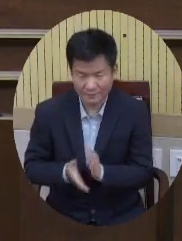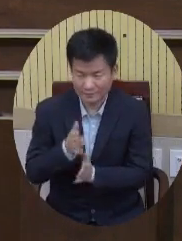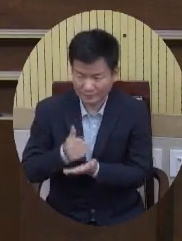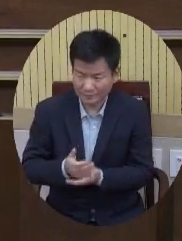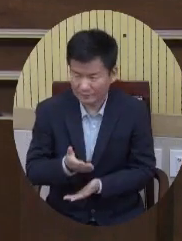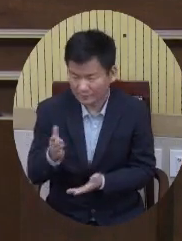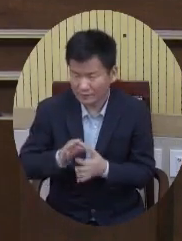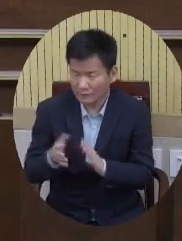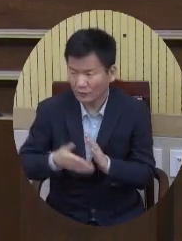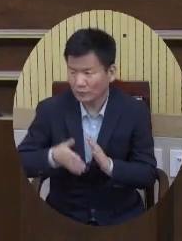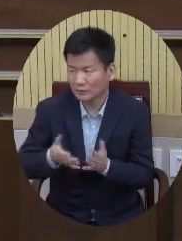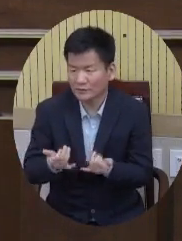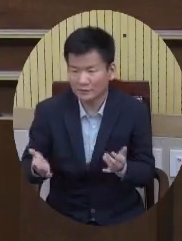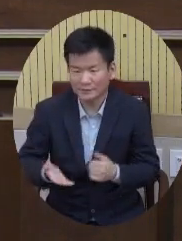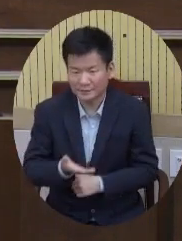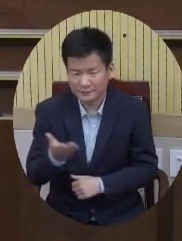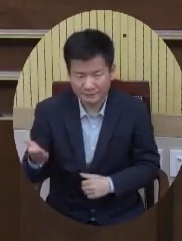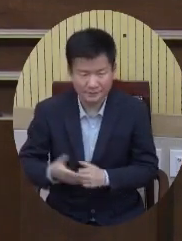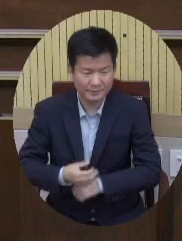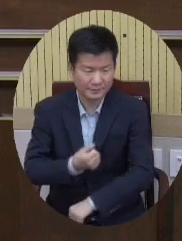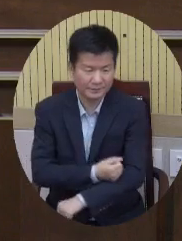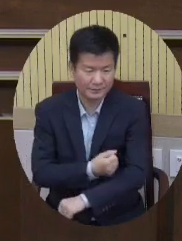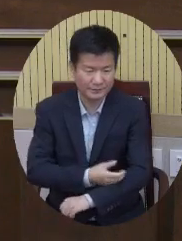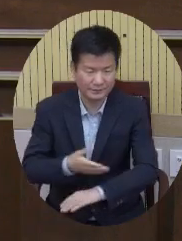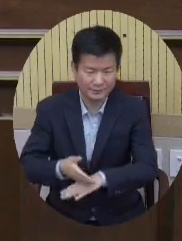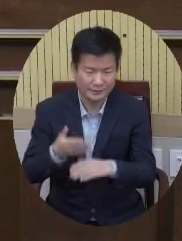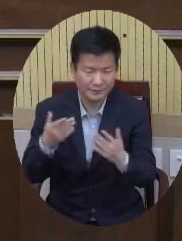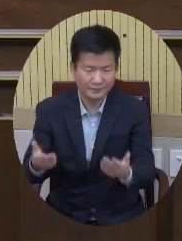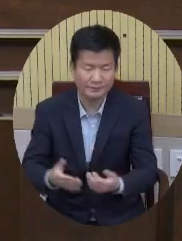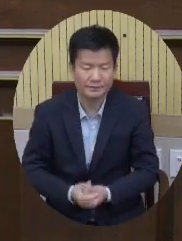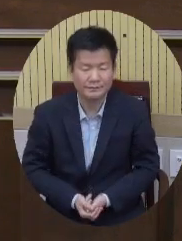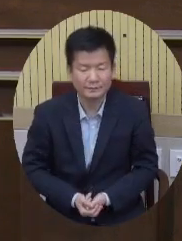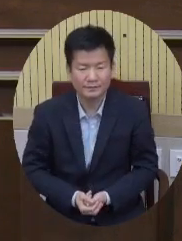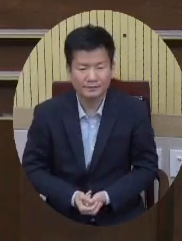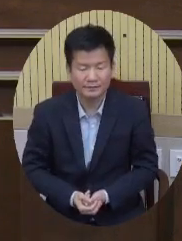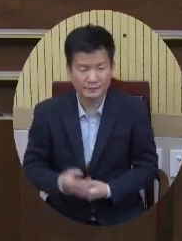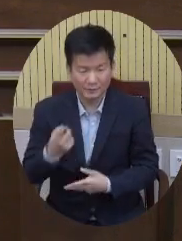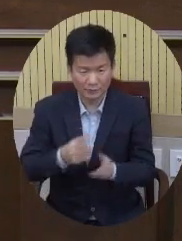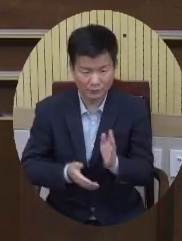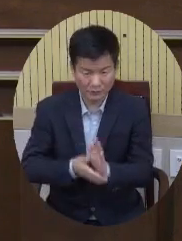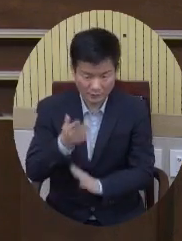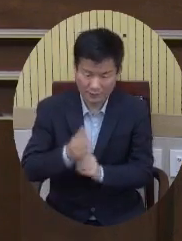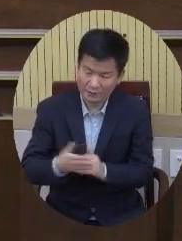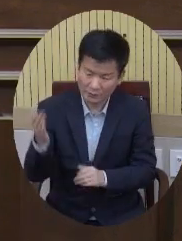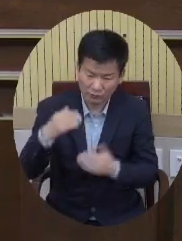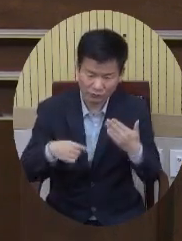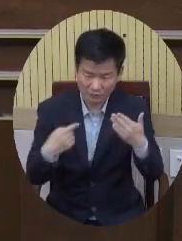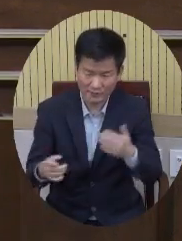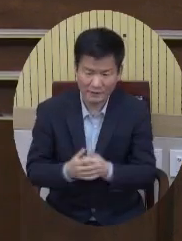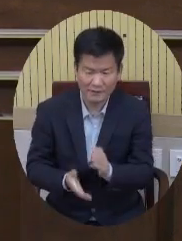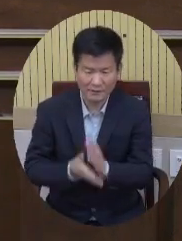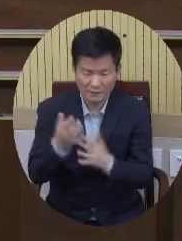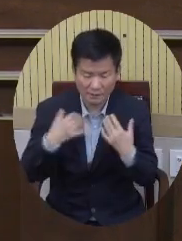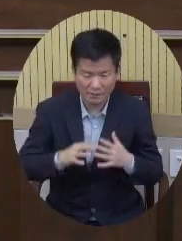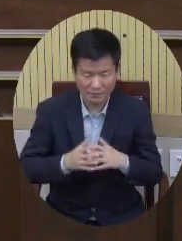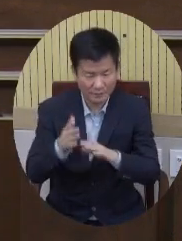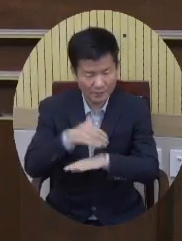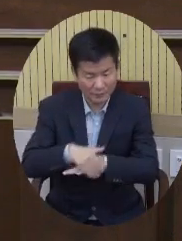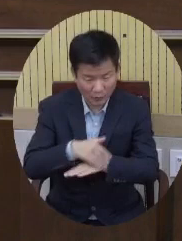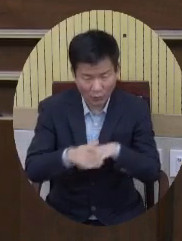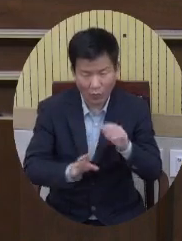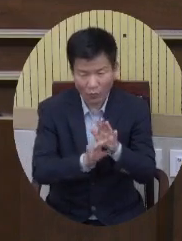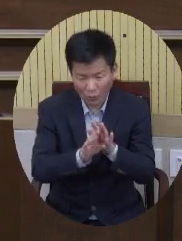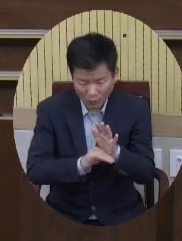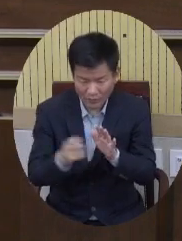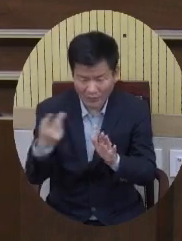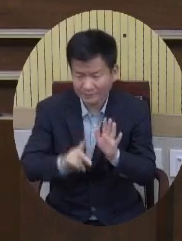시장님과 관계 공무원 여러분들의 노고에 감사드립니다 청주시는 지난 9월 1일 시청사 건립 설계공모